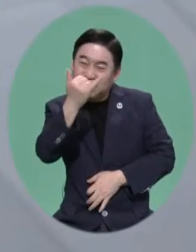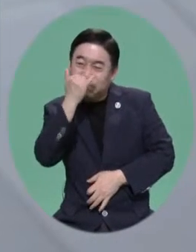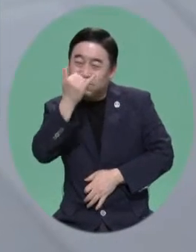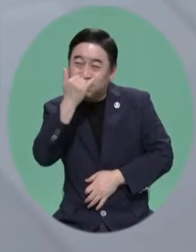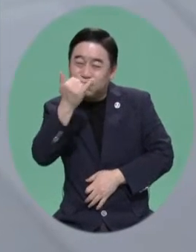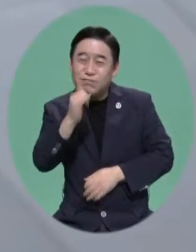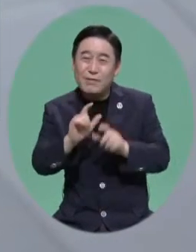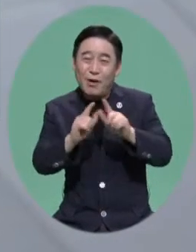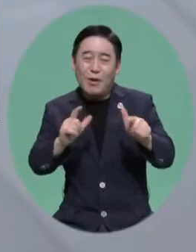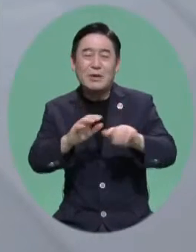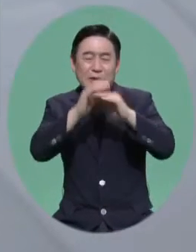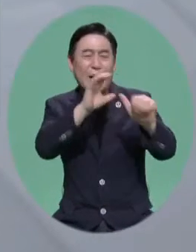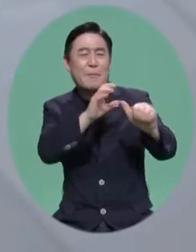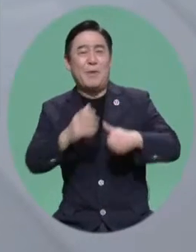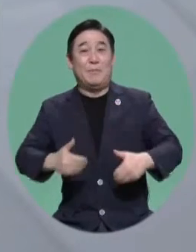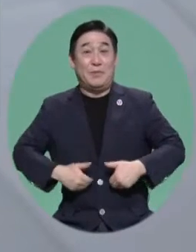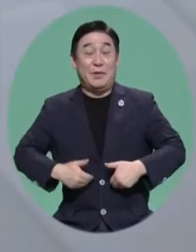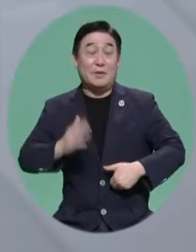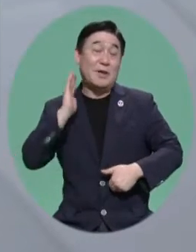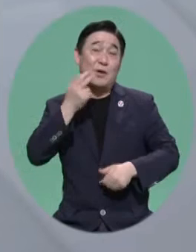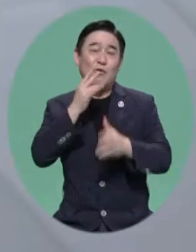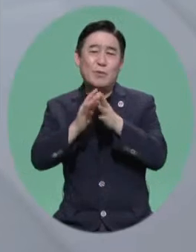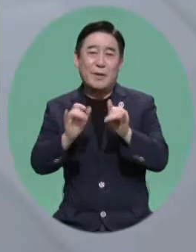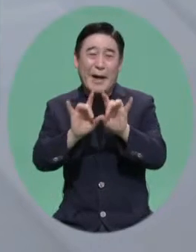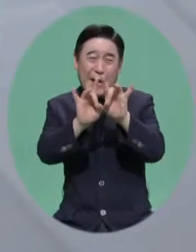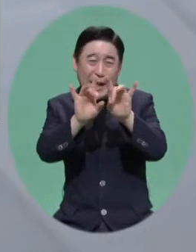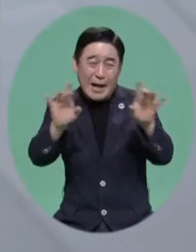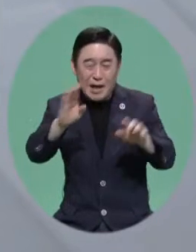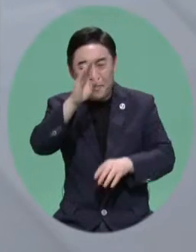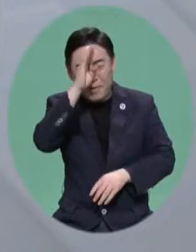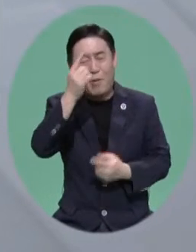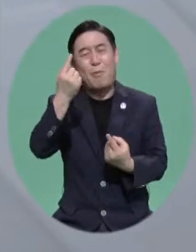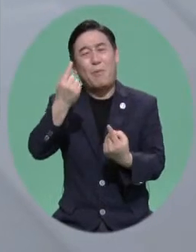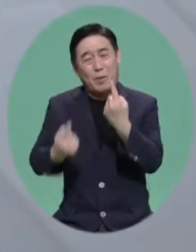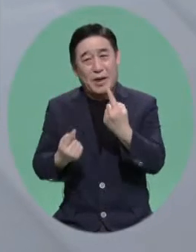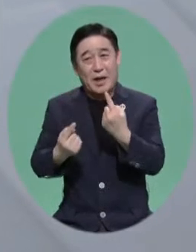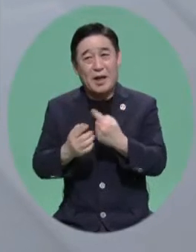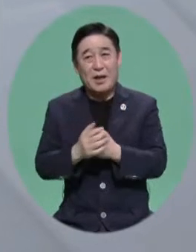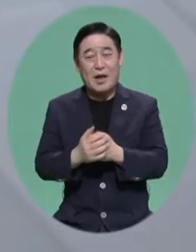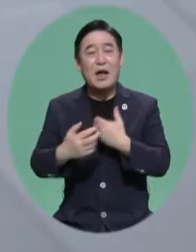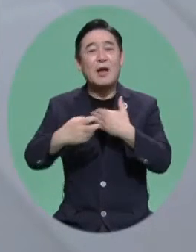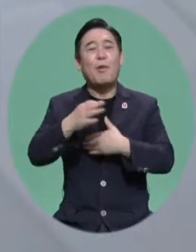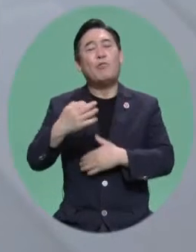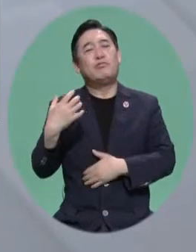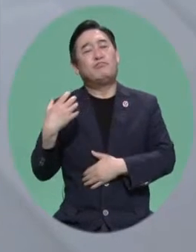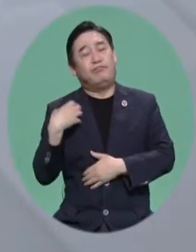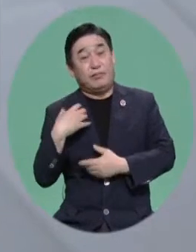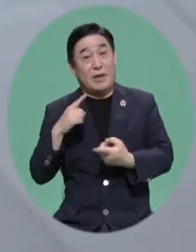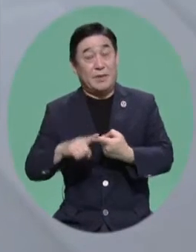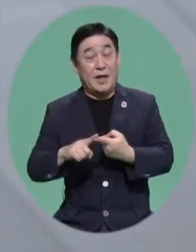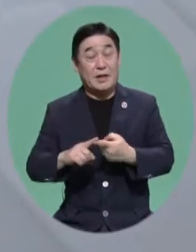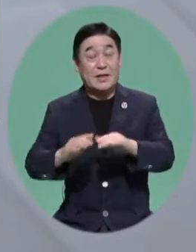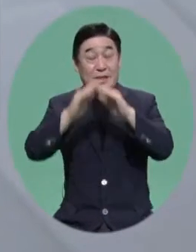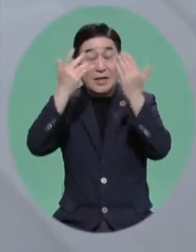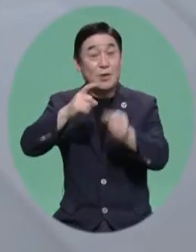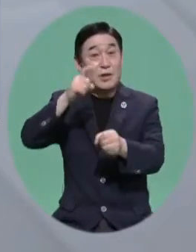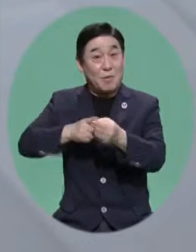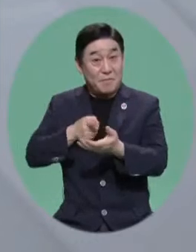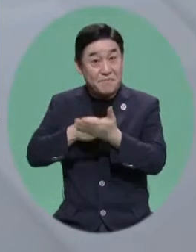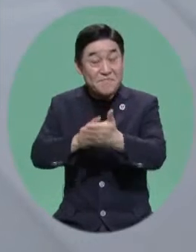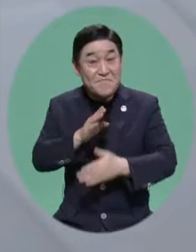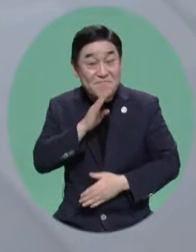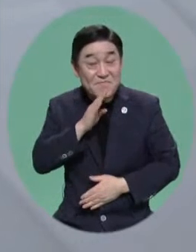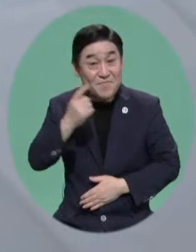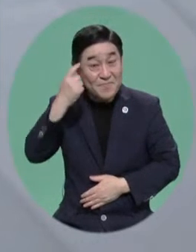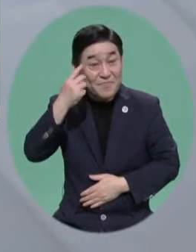생각하지만 제거 적어도 대통령이라면 개별 질환 보다는 변경은 병원비 부담 에 대한 전체 목표를 제시하는 게 맞다